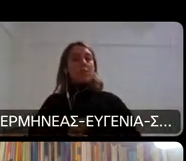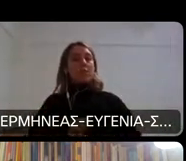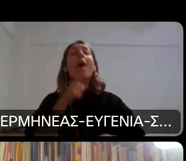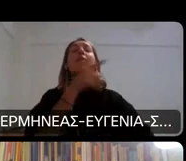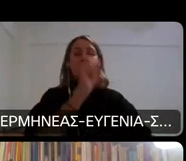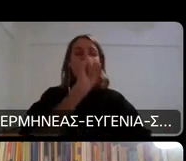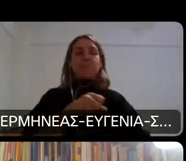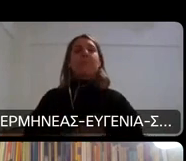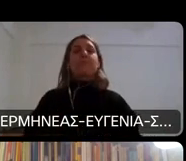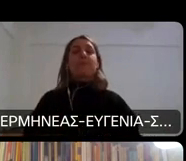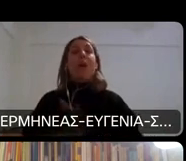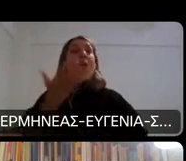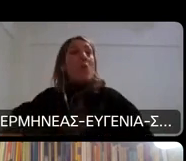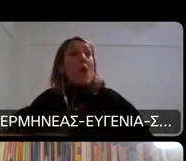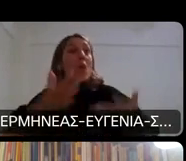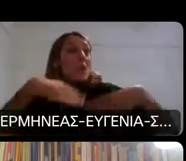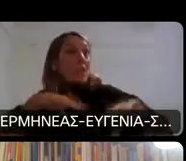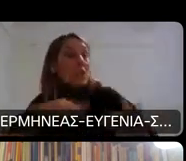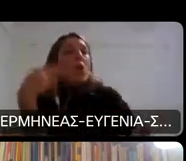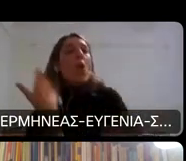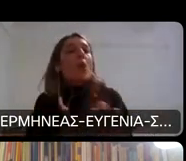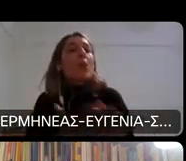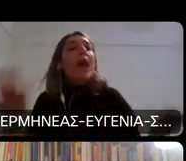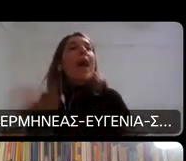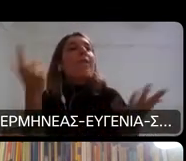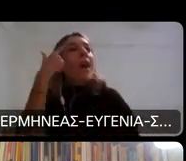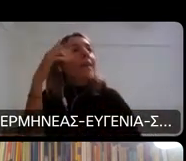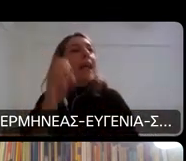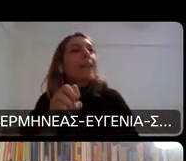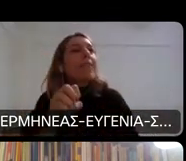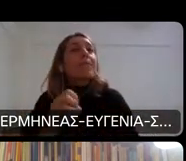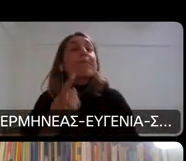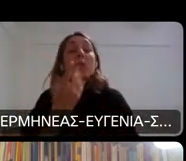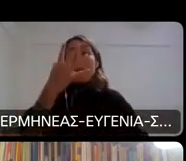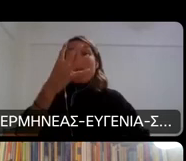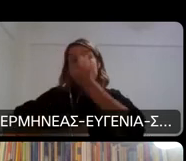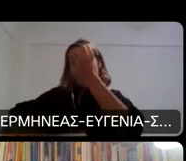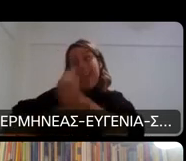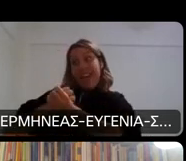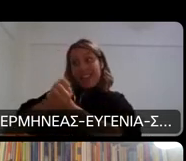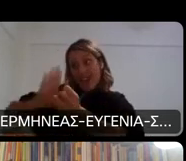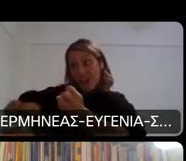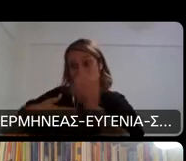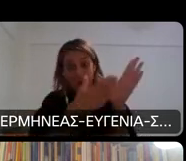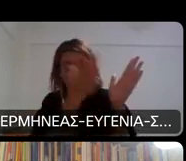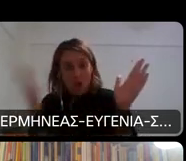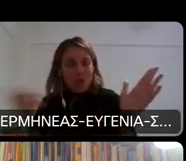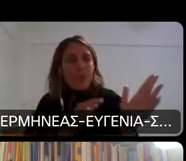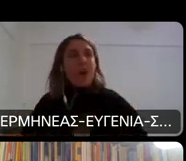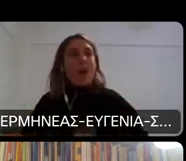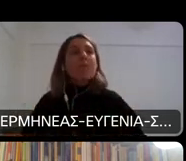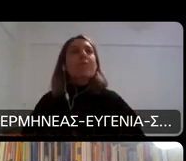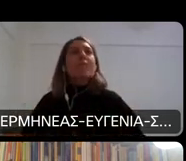Ναι. Θα ήθελα να ξεκινήσω από τη διαπίστωση ότι την τελευταία πενταετία έχουμε διεθνώς